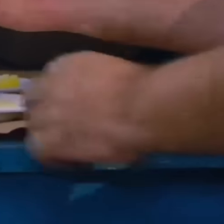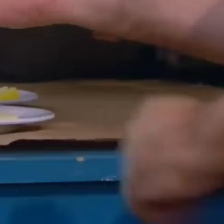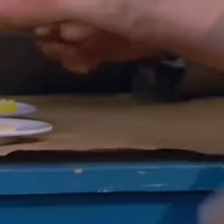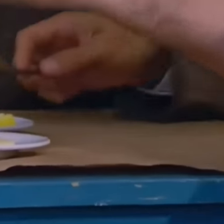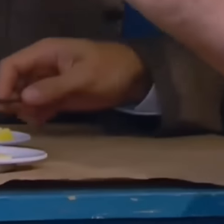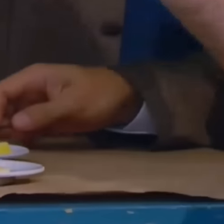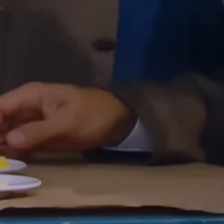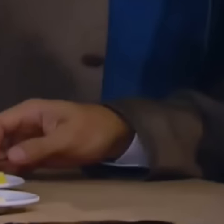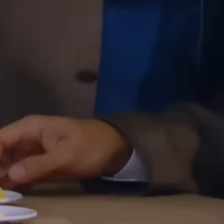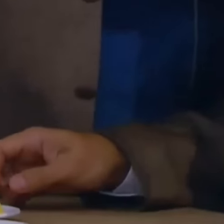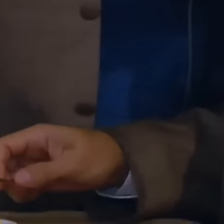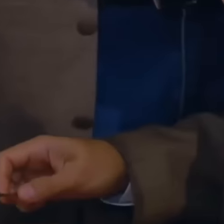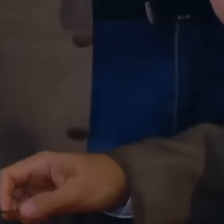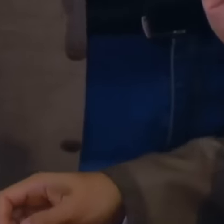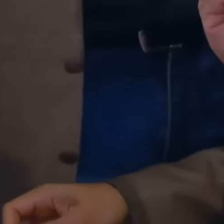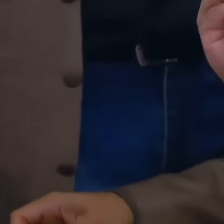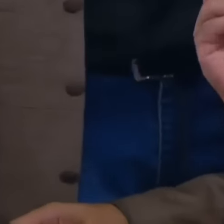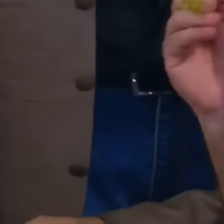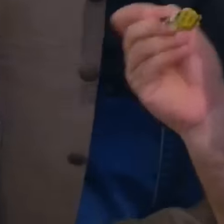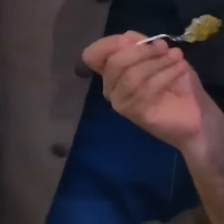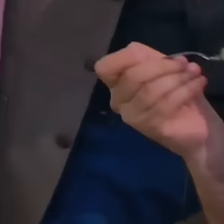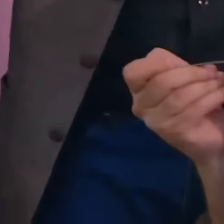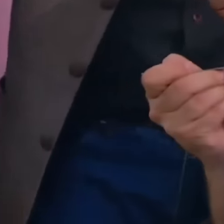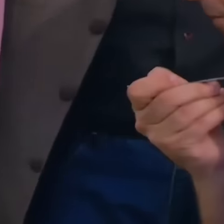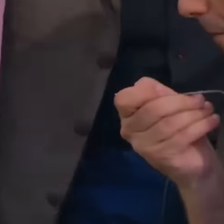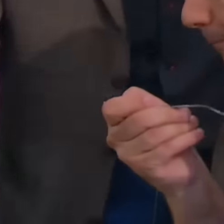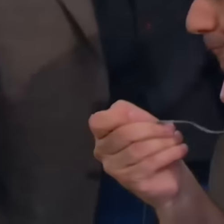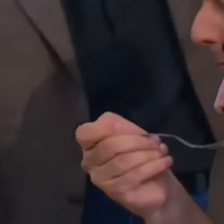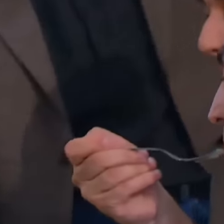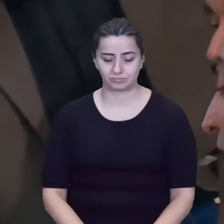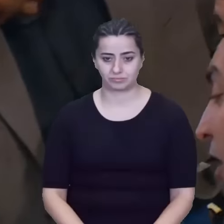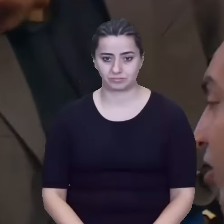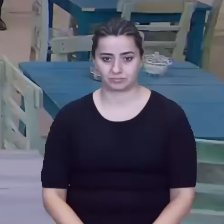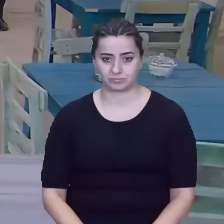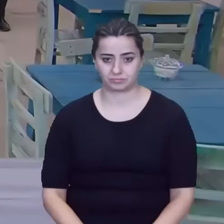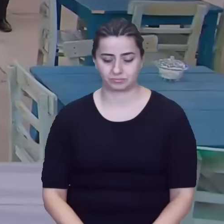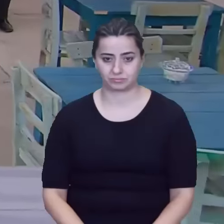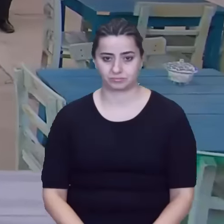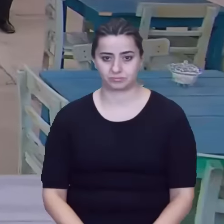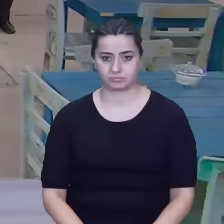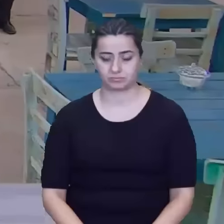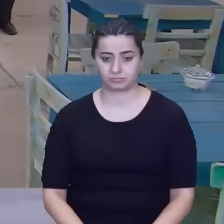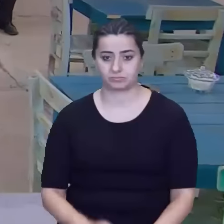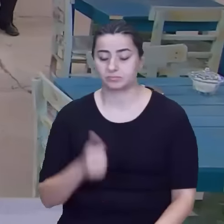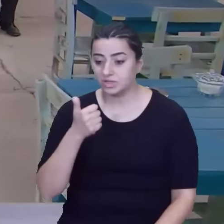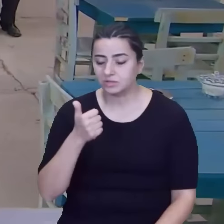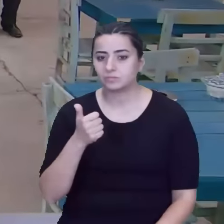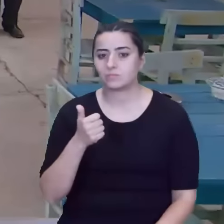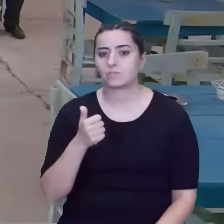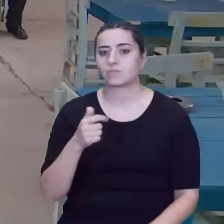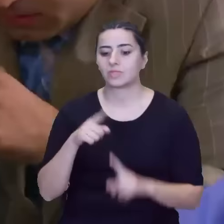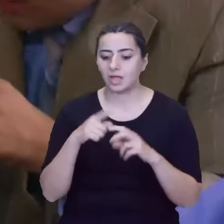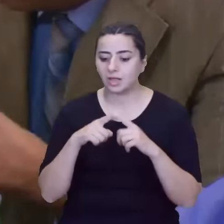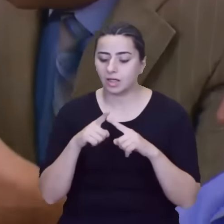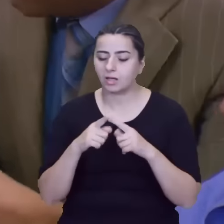tabaklarda afiyetle yenen Kars ürünlerinden. Bekir yiyenlere düşmanca bakıyor. Başkanım, sonunda